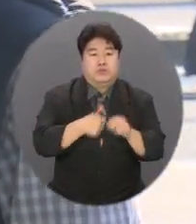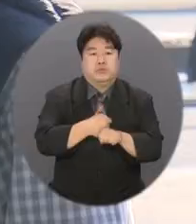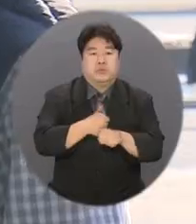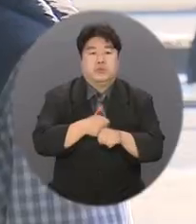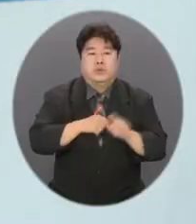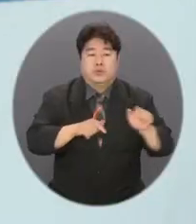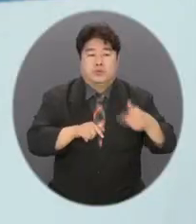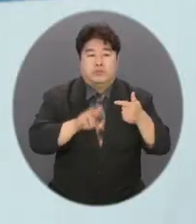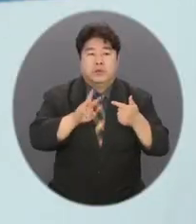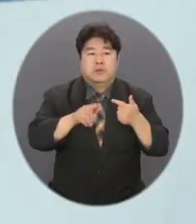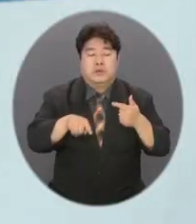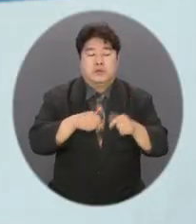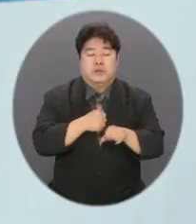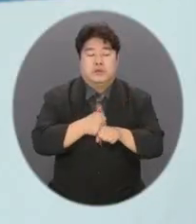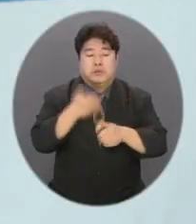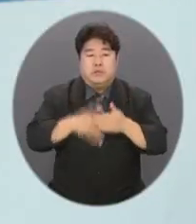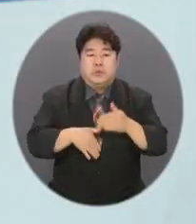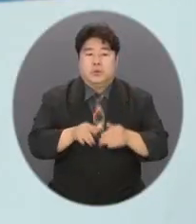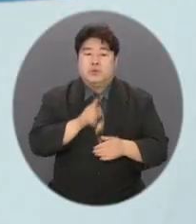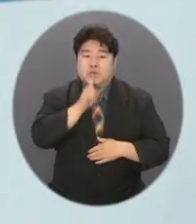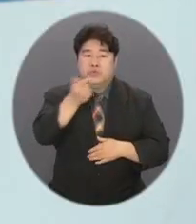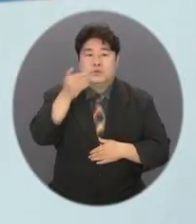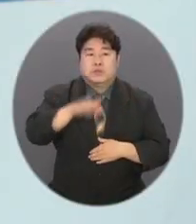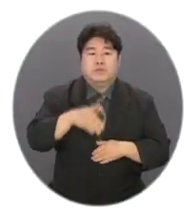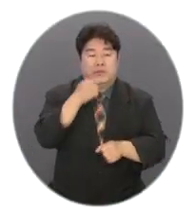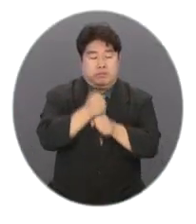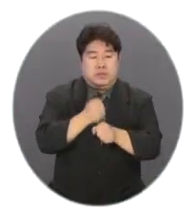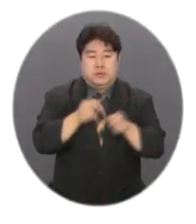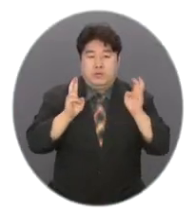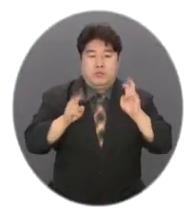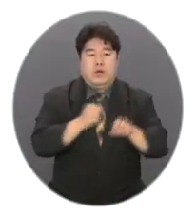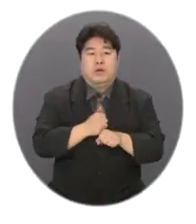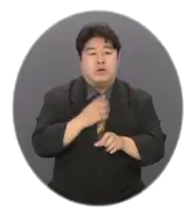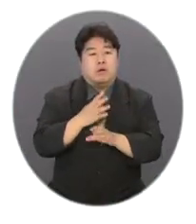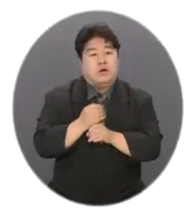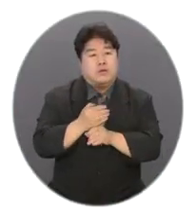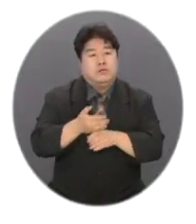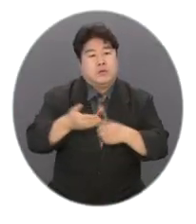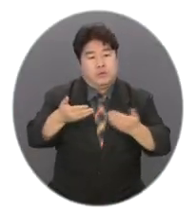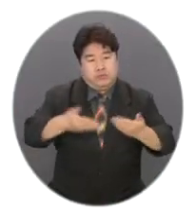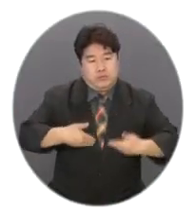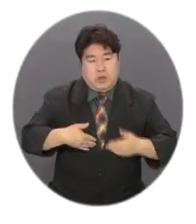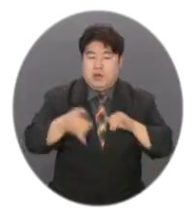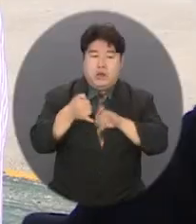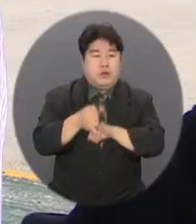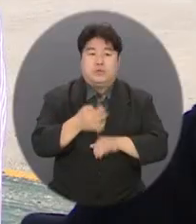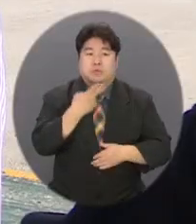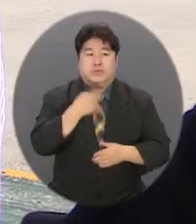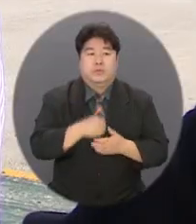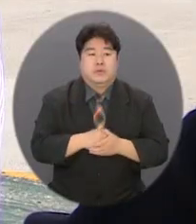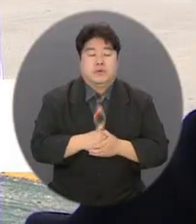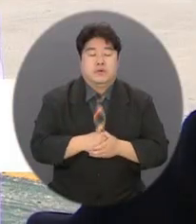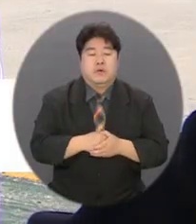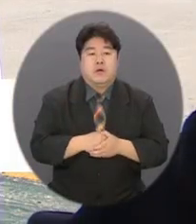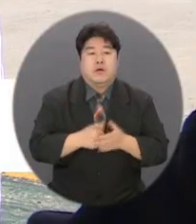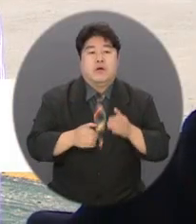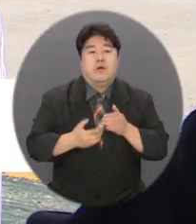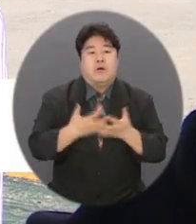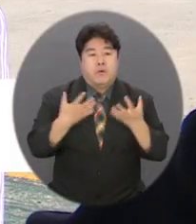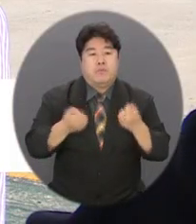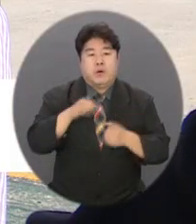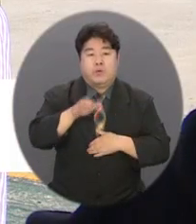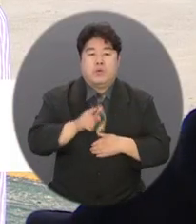를 남기고 요소 수를 주문했지만 생산업체 낸 언제 주겠다는 기약도 없습니다 여러분들 에서 좀